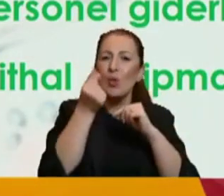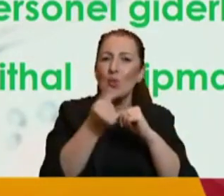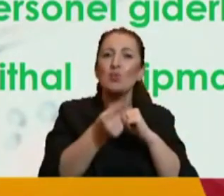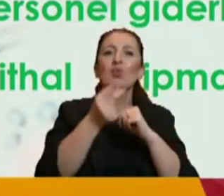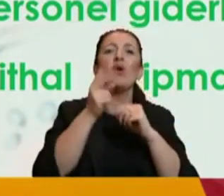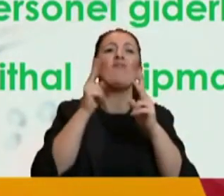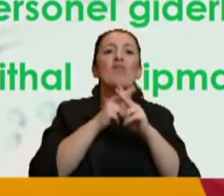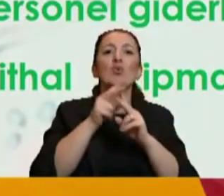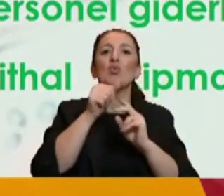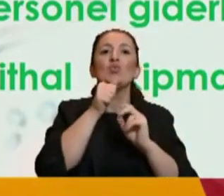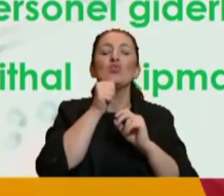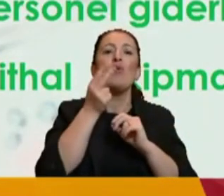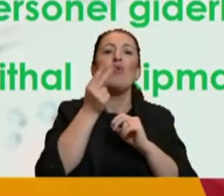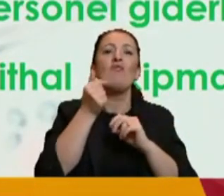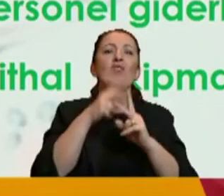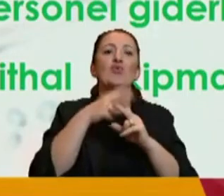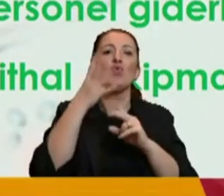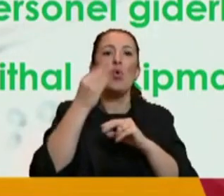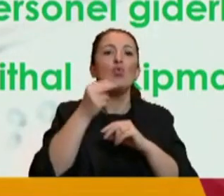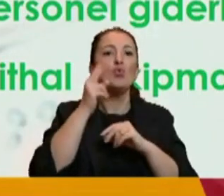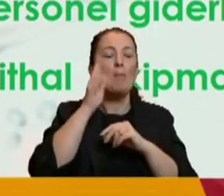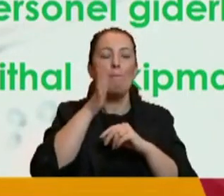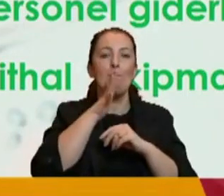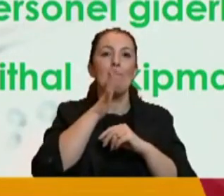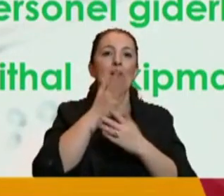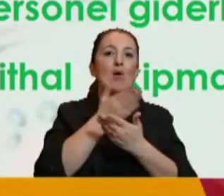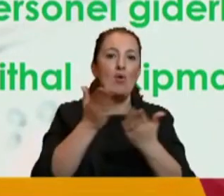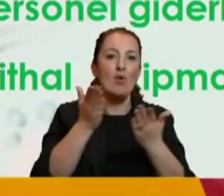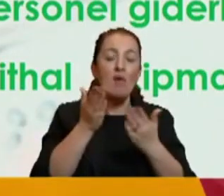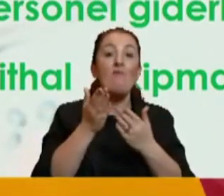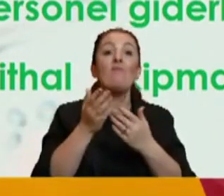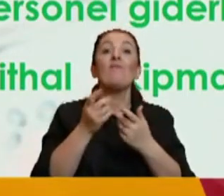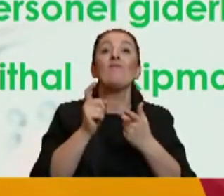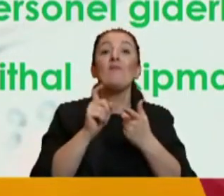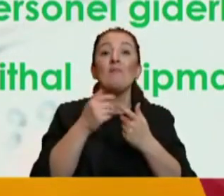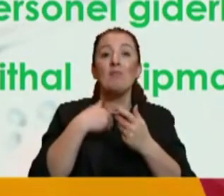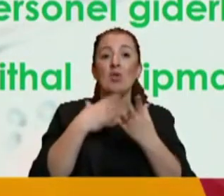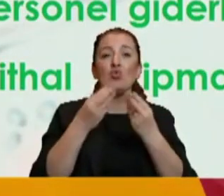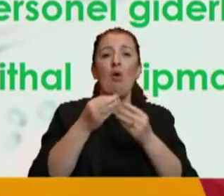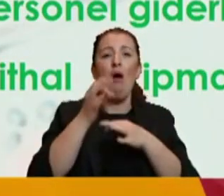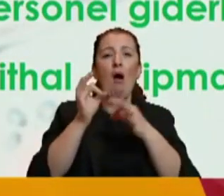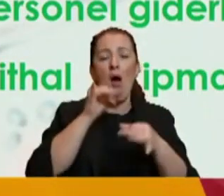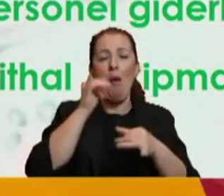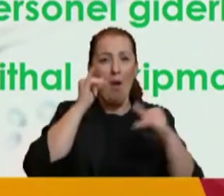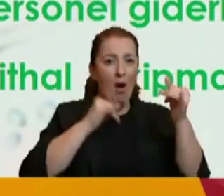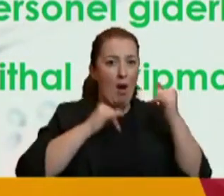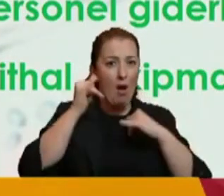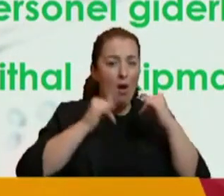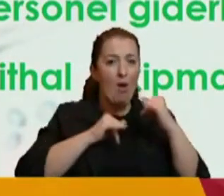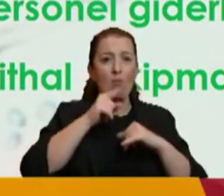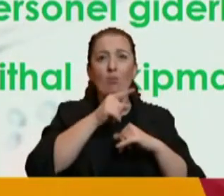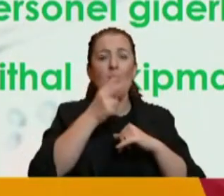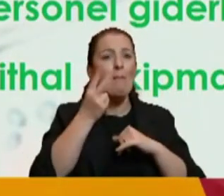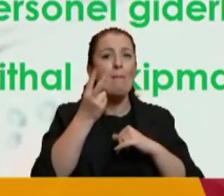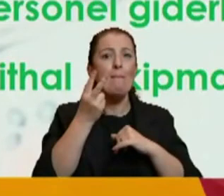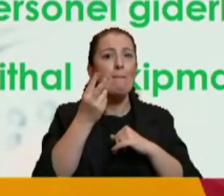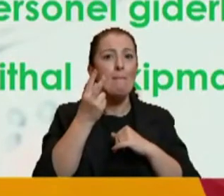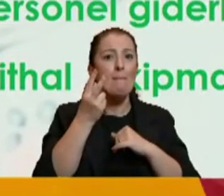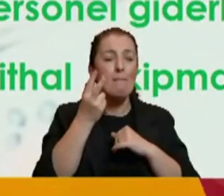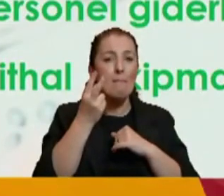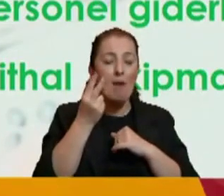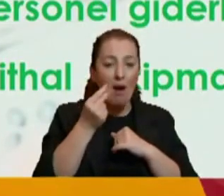su faturası olduğunu görüyorlar ve beni birçok akrabam arıyor ya siz bu parayla